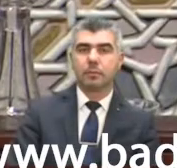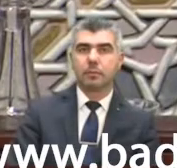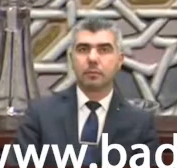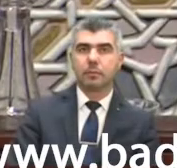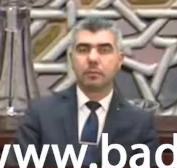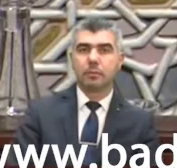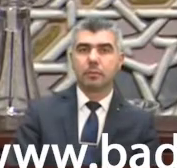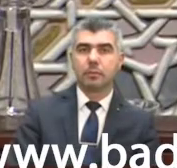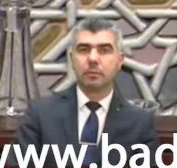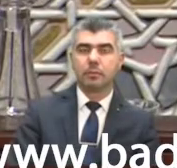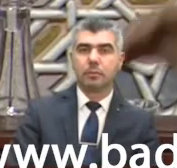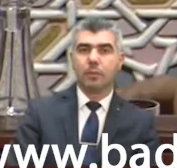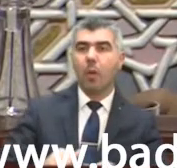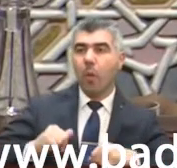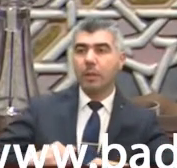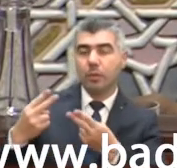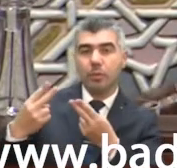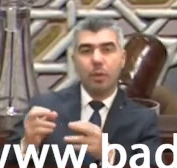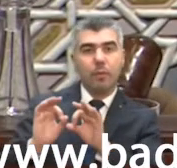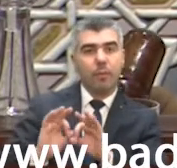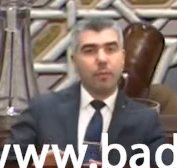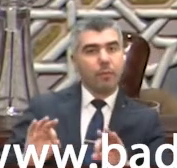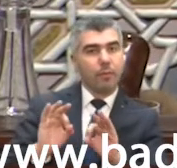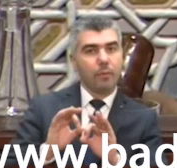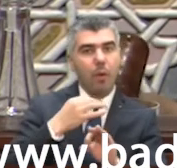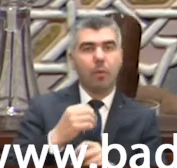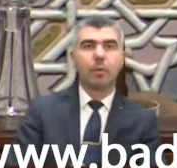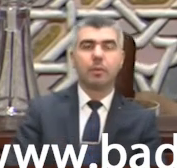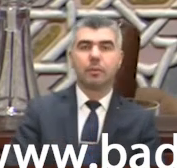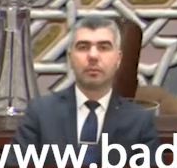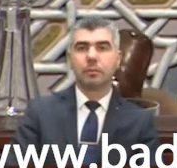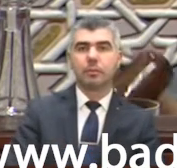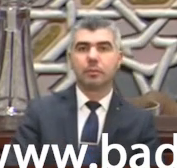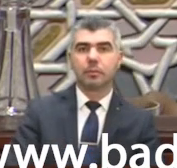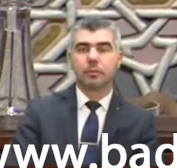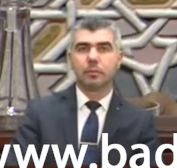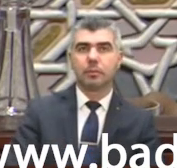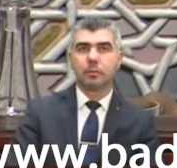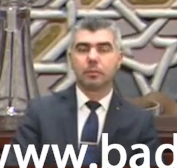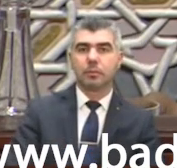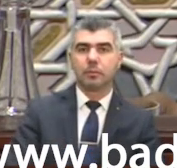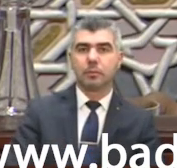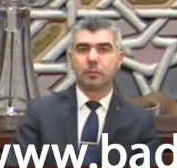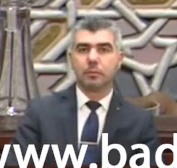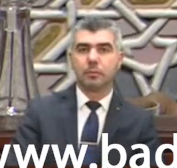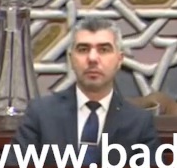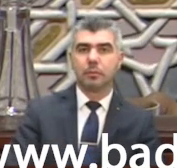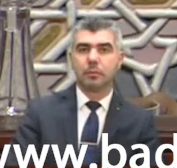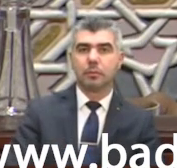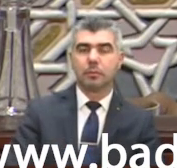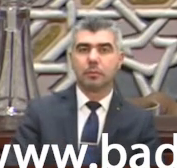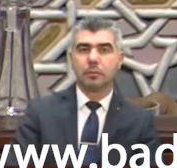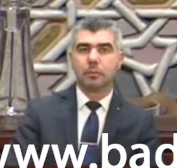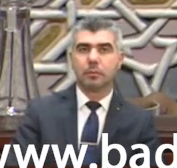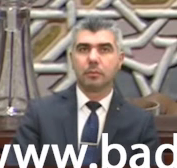وحنا كنتكلموا على الوزراء اللي ما كيحضروش. السادة النواب، السيمو، السيمو، الا سمحت رجاء ما تخلوناش